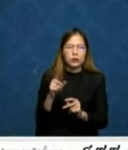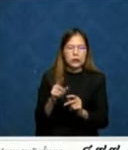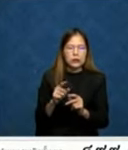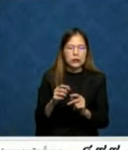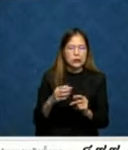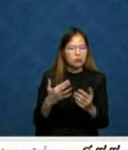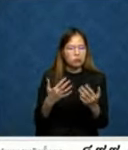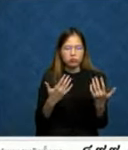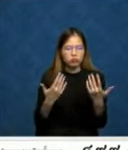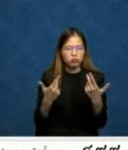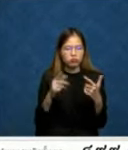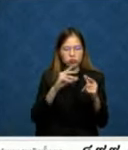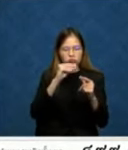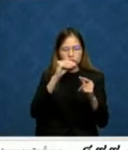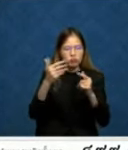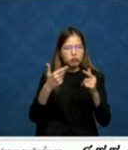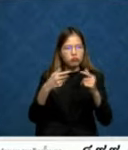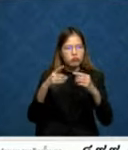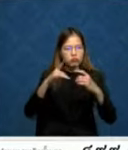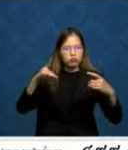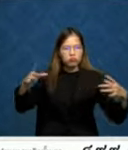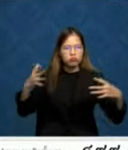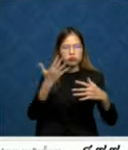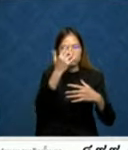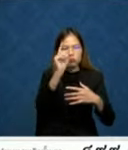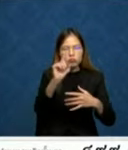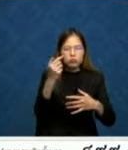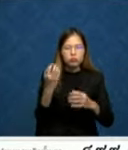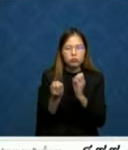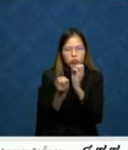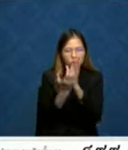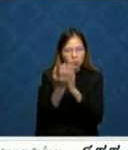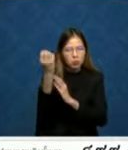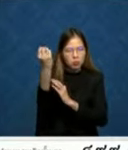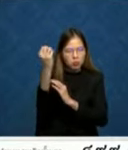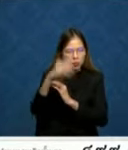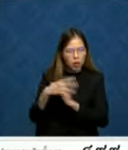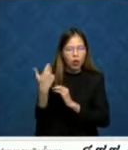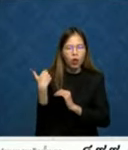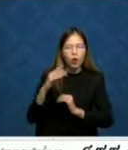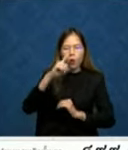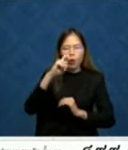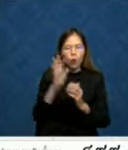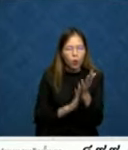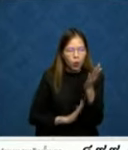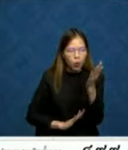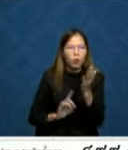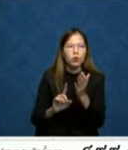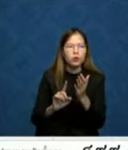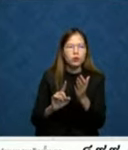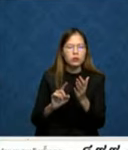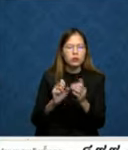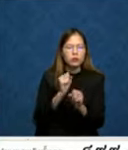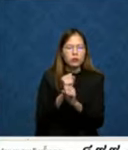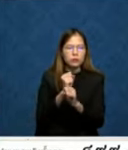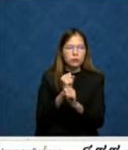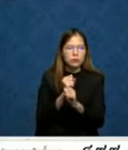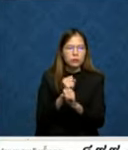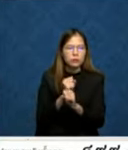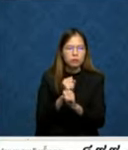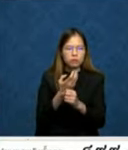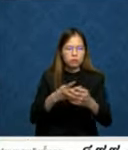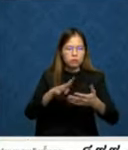านการรวมธุรกิจให้เหตุผลไว้อย่างชัดเจนว่าจะส่งผลกระทบร้ายแรงต่อเศรษฐกิจโดยรวมของประเทศโดยหลักการทางเศรษฐศาสตร์จะ